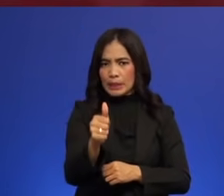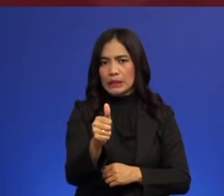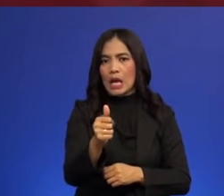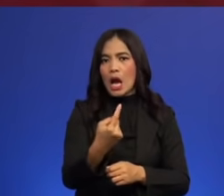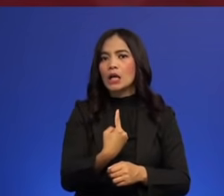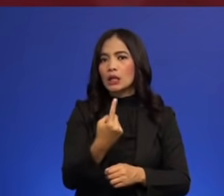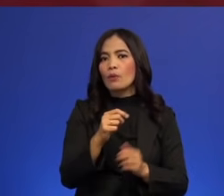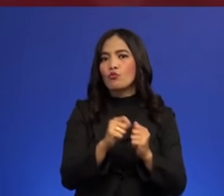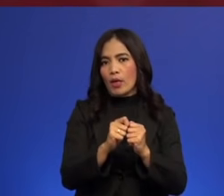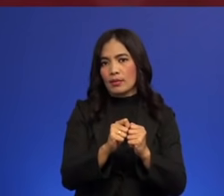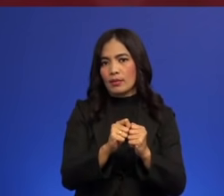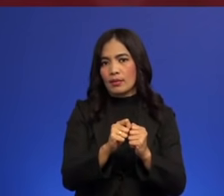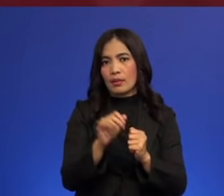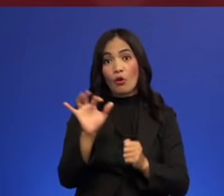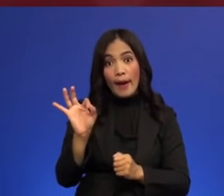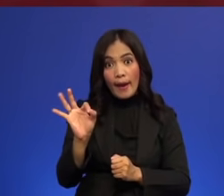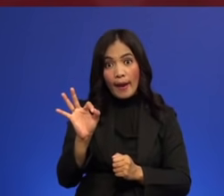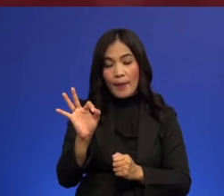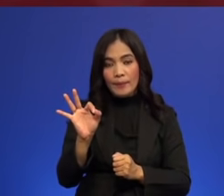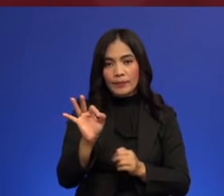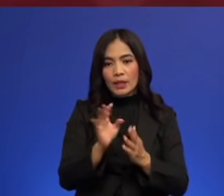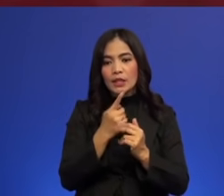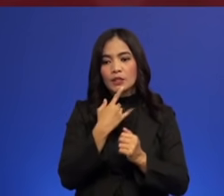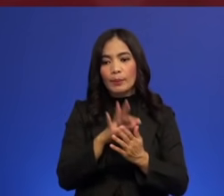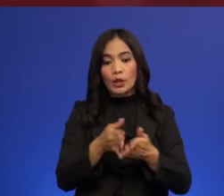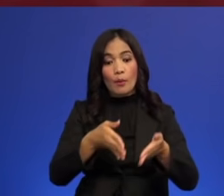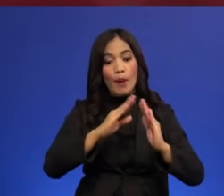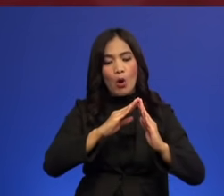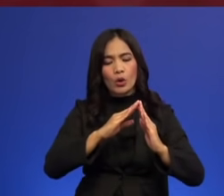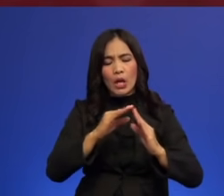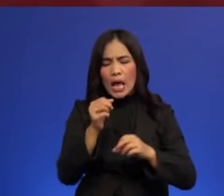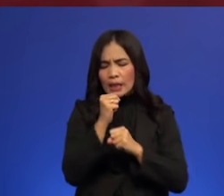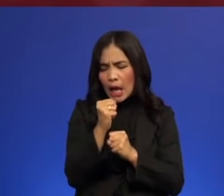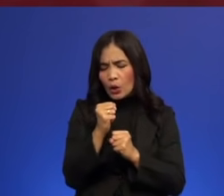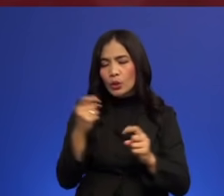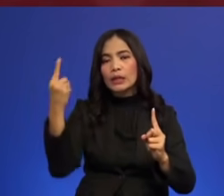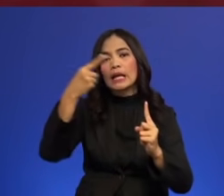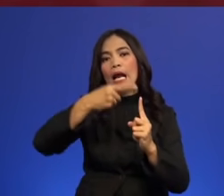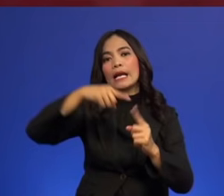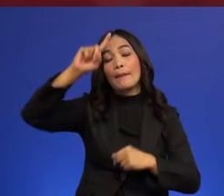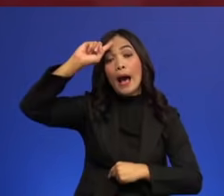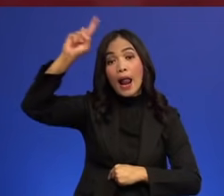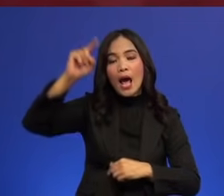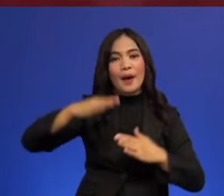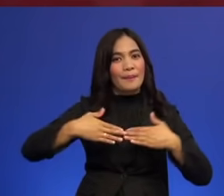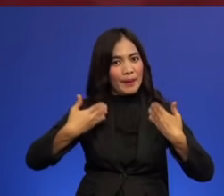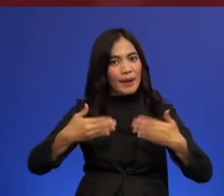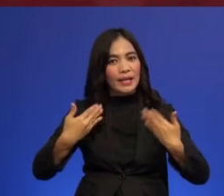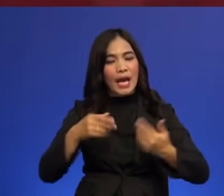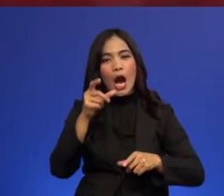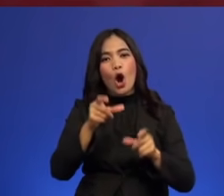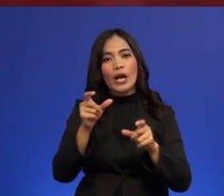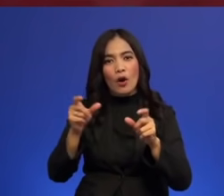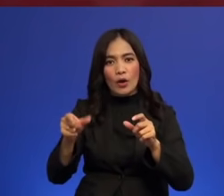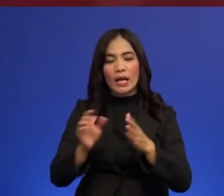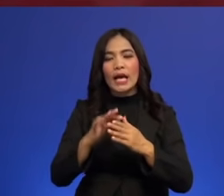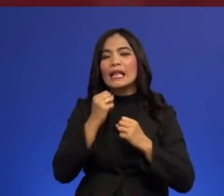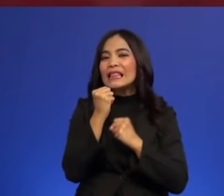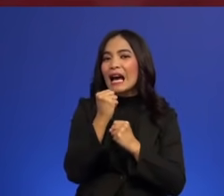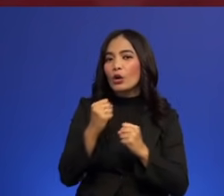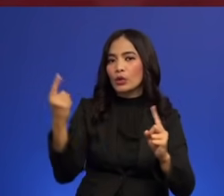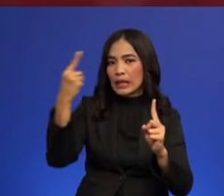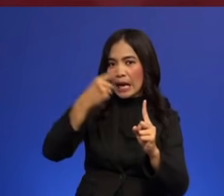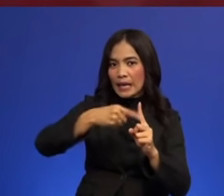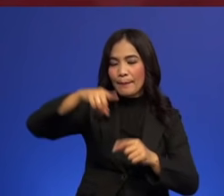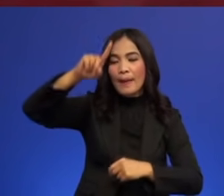itu. Kita bisa membangun takut akan Allah. Dan berbahagialah orang yang takut